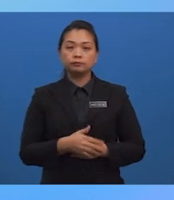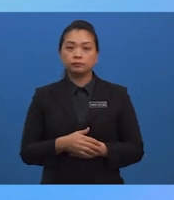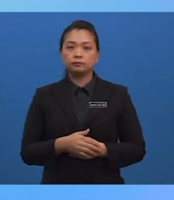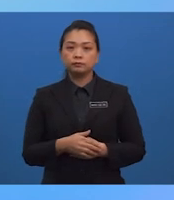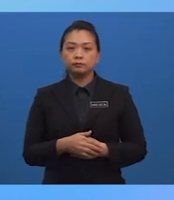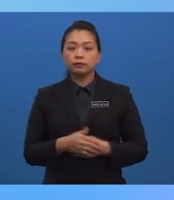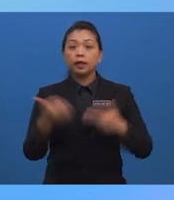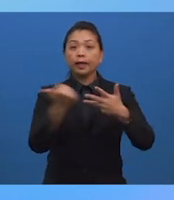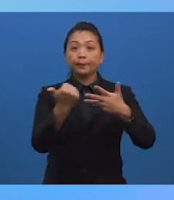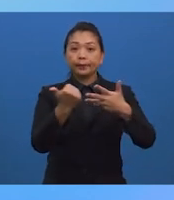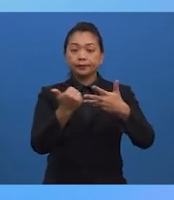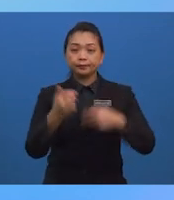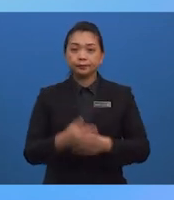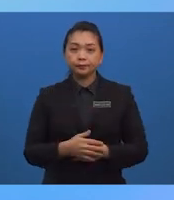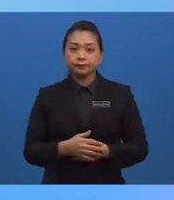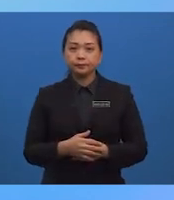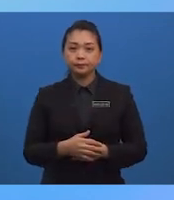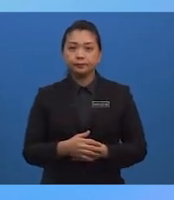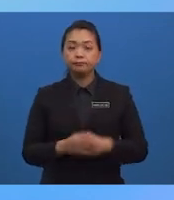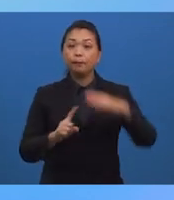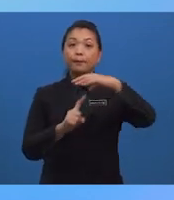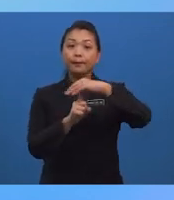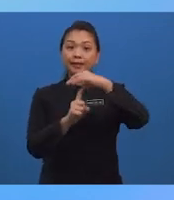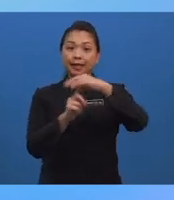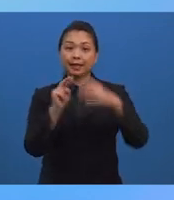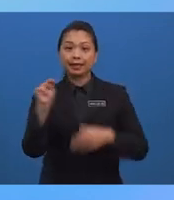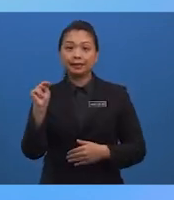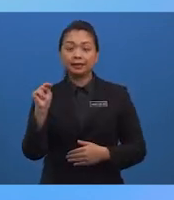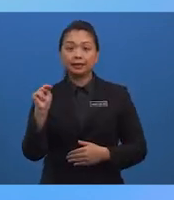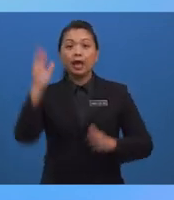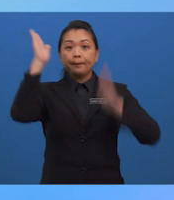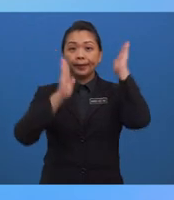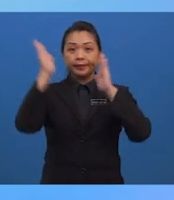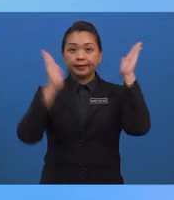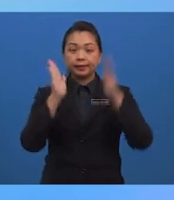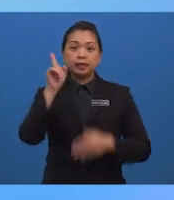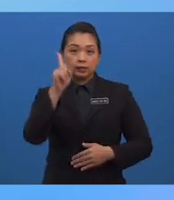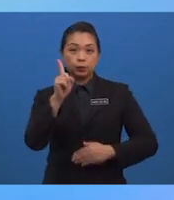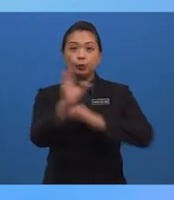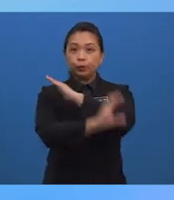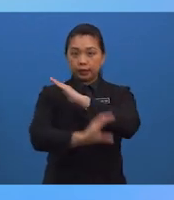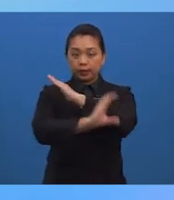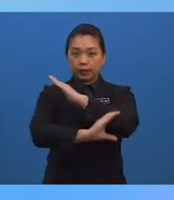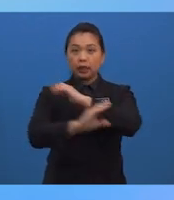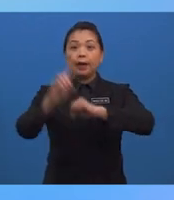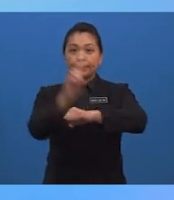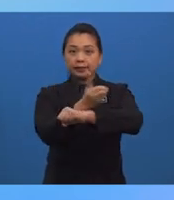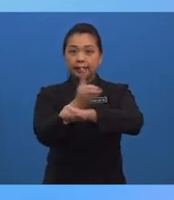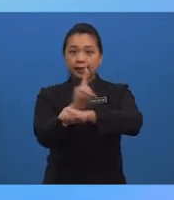Aspek yang keempat ialah aspek pasaran. Malaysia ialah sebuah negara perdagangan,